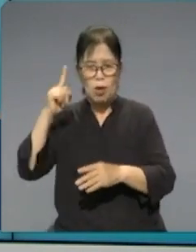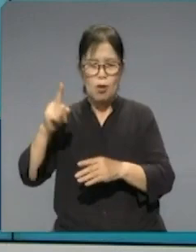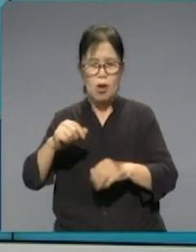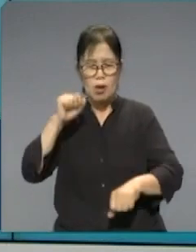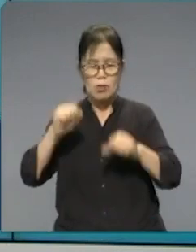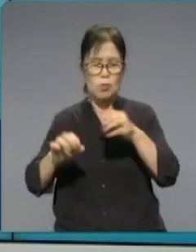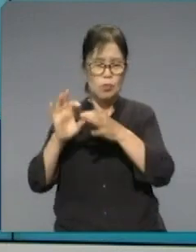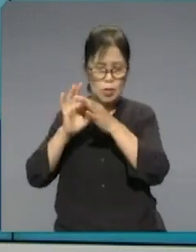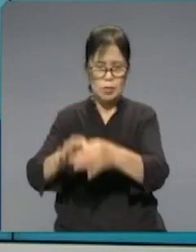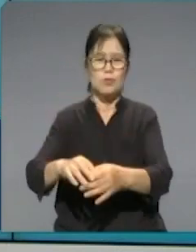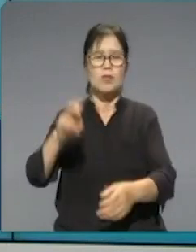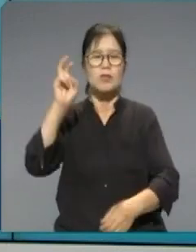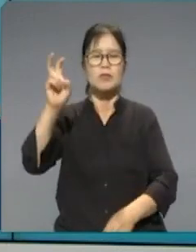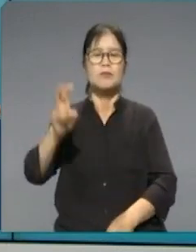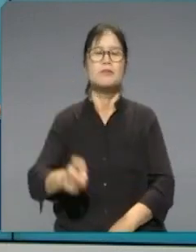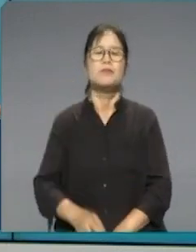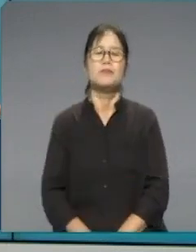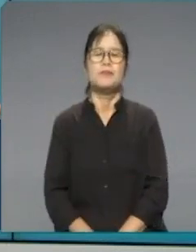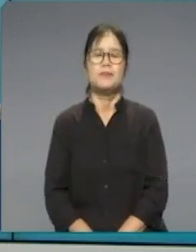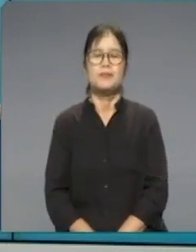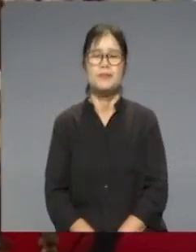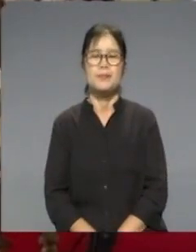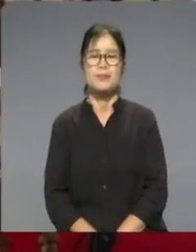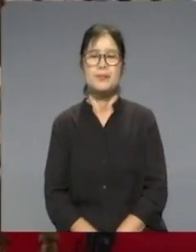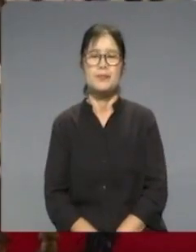보입니다. 갈태훈 기자입니다.